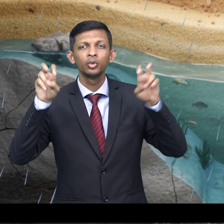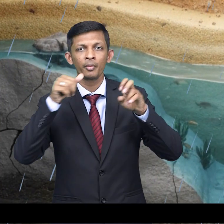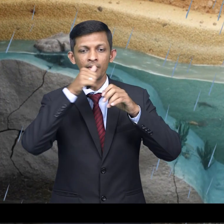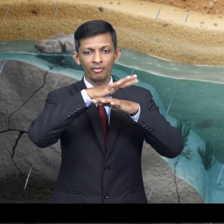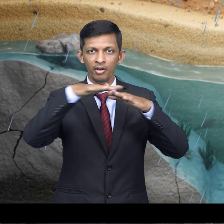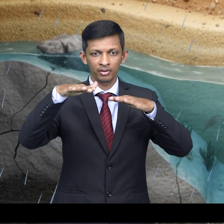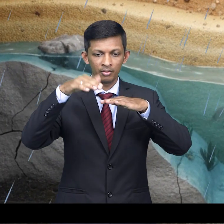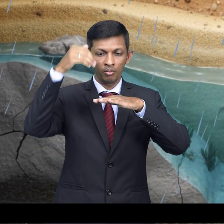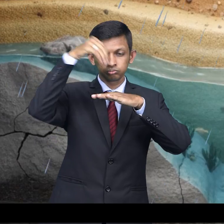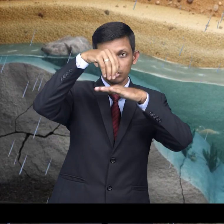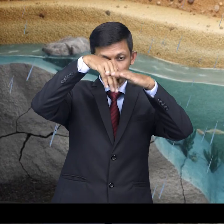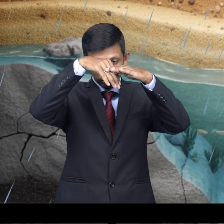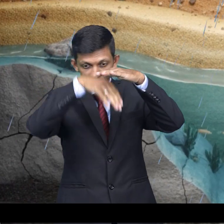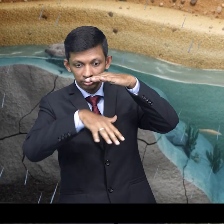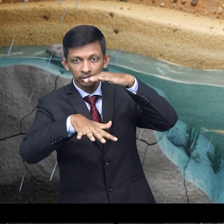भूमिगत जल।